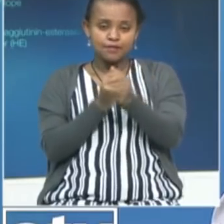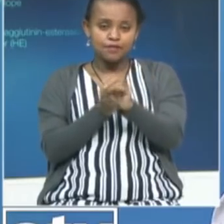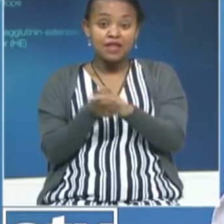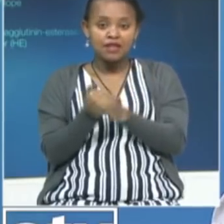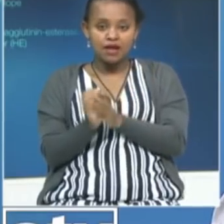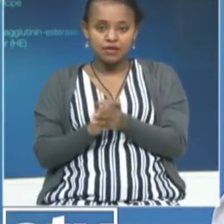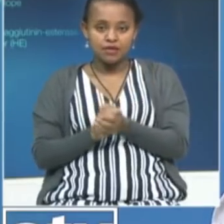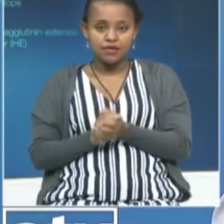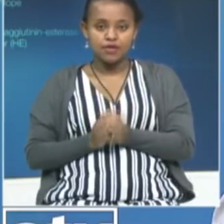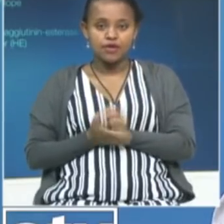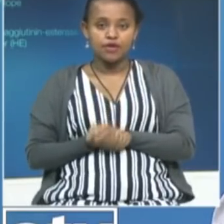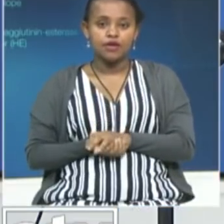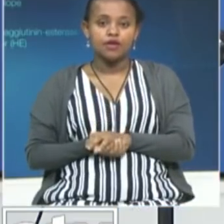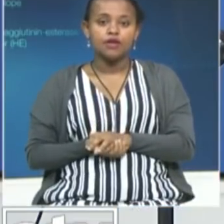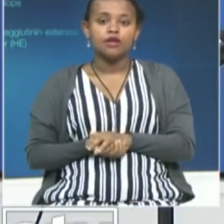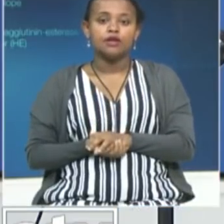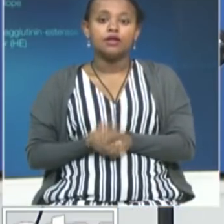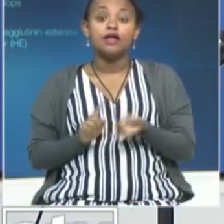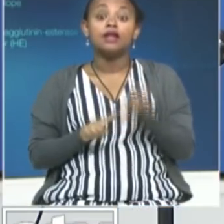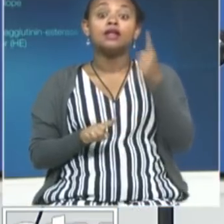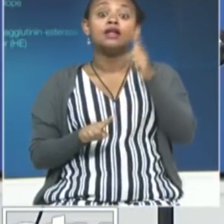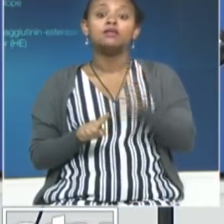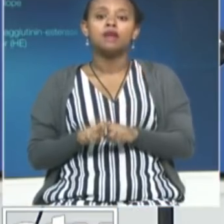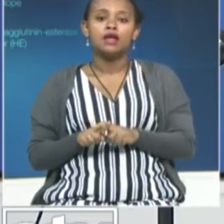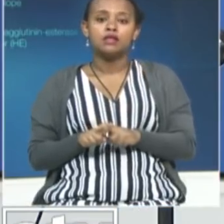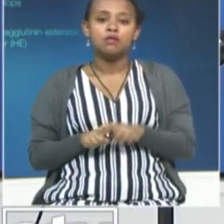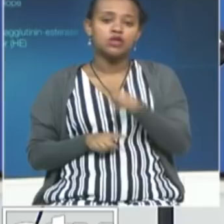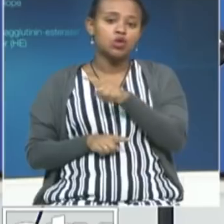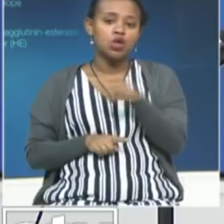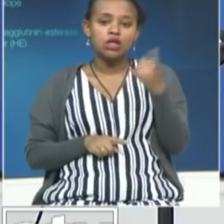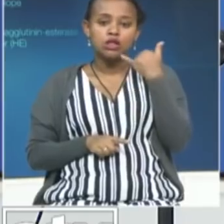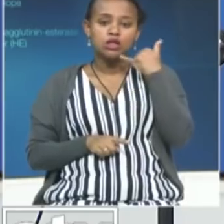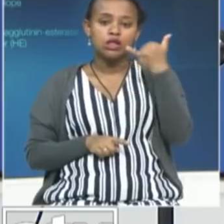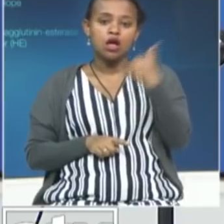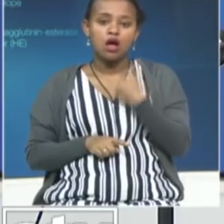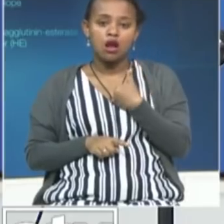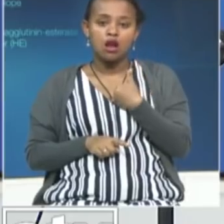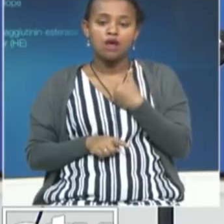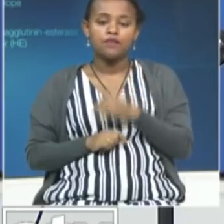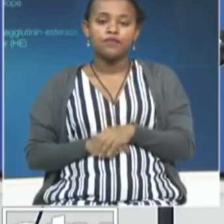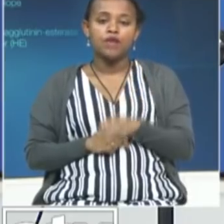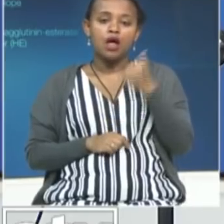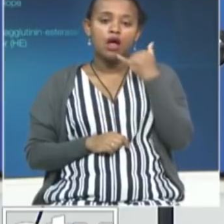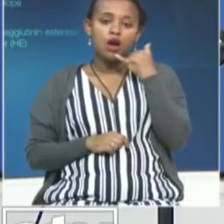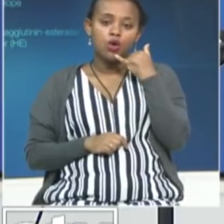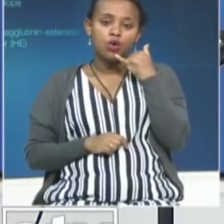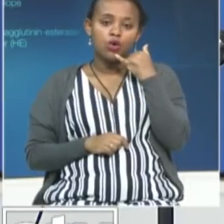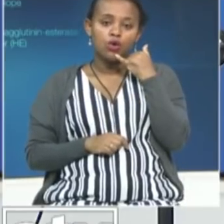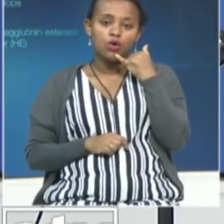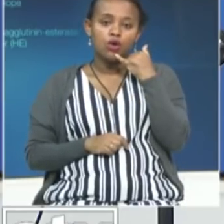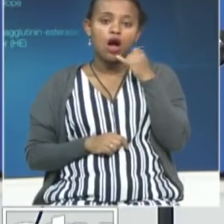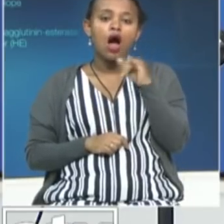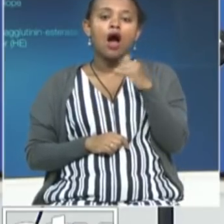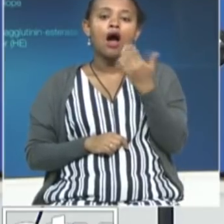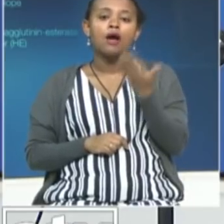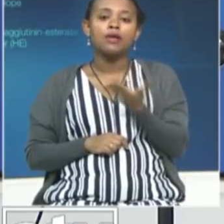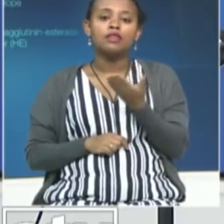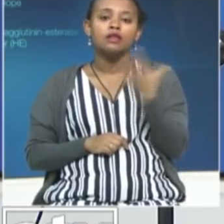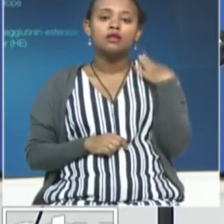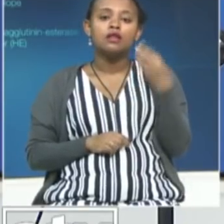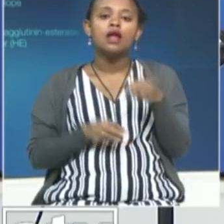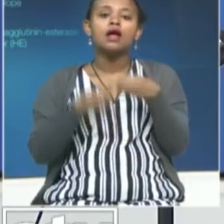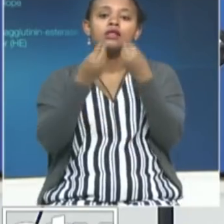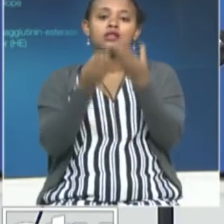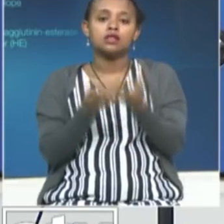እንግዲህ እንመለስባቸዋለን ቀሪ ነጥቦችን። መስመር ላይ ጠያቄ አለን አስተናግደን እንጣ። ሄሎ አቤት። ሄሎ